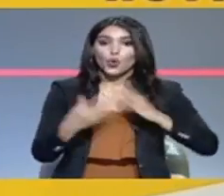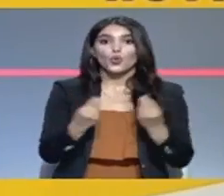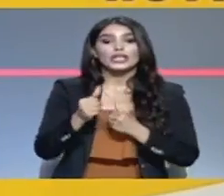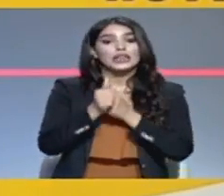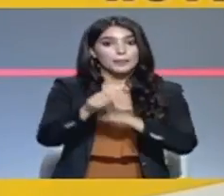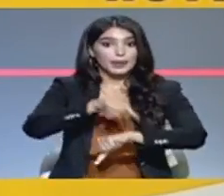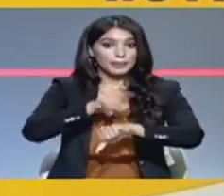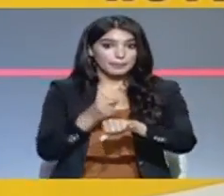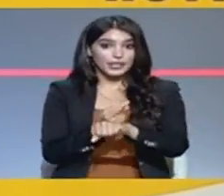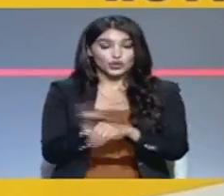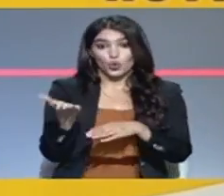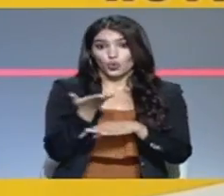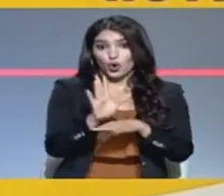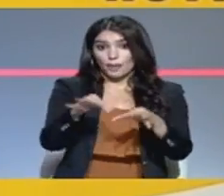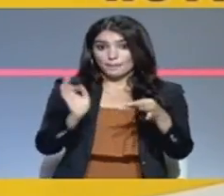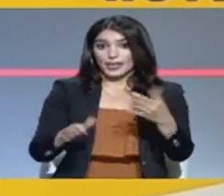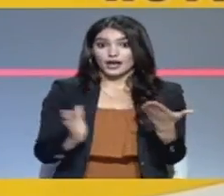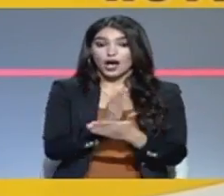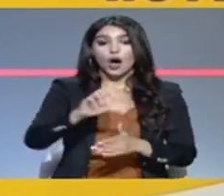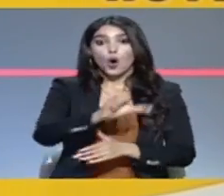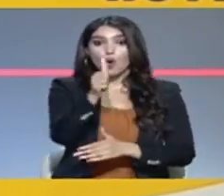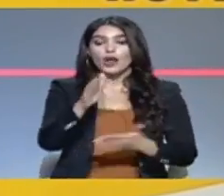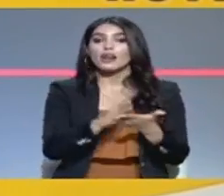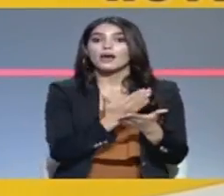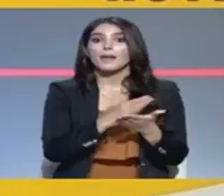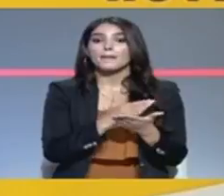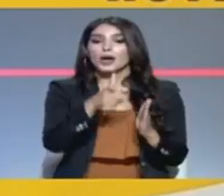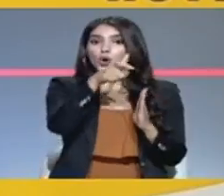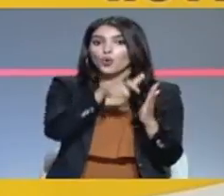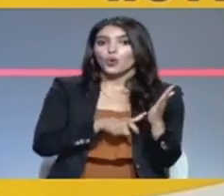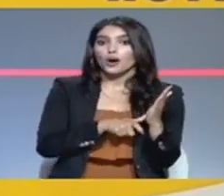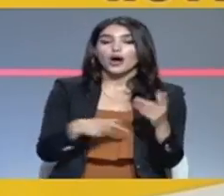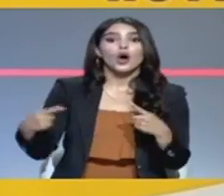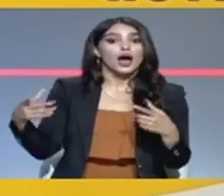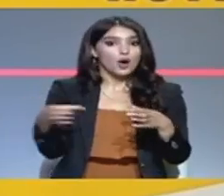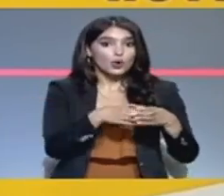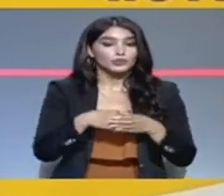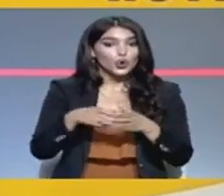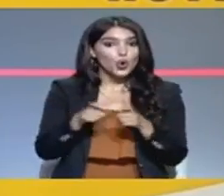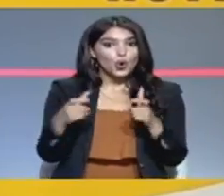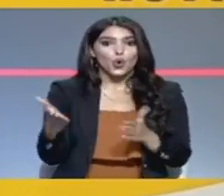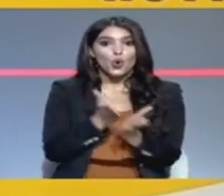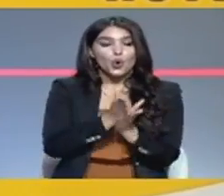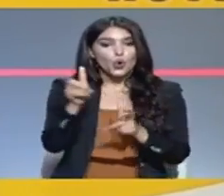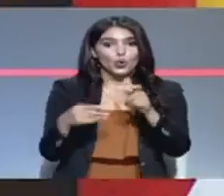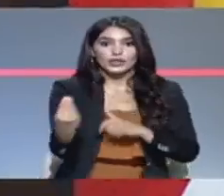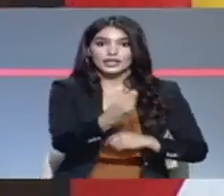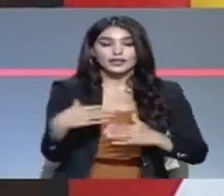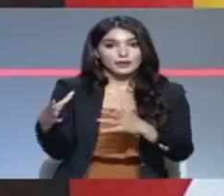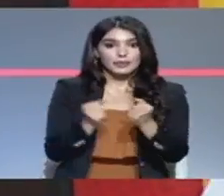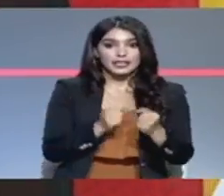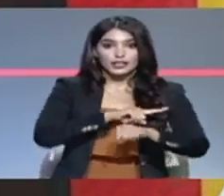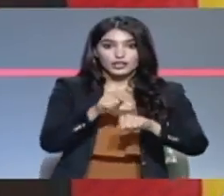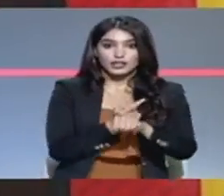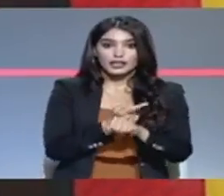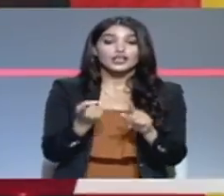البلديات، ومن نتائج هذا المشروع أنه أول شيء إعداد ميثاق حوكمة حقوق الطفل اللي تبنيته 24 بلدية. جمعية عدو